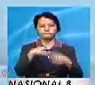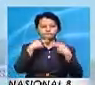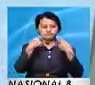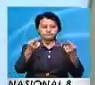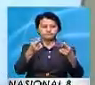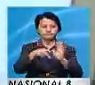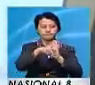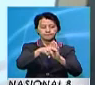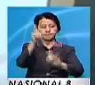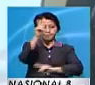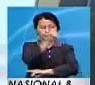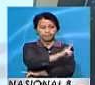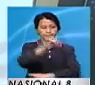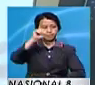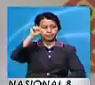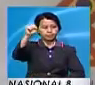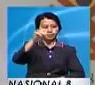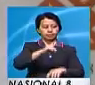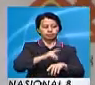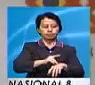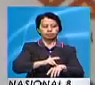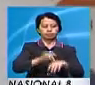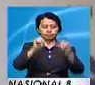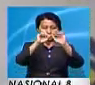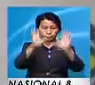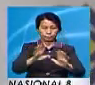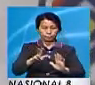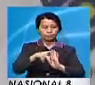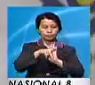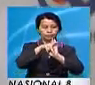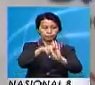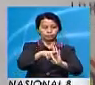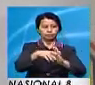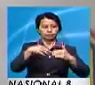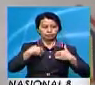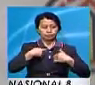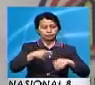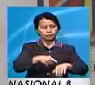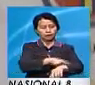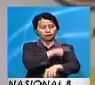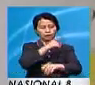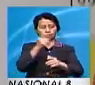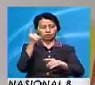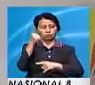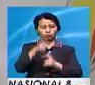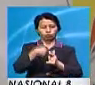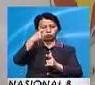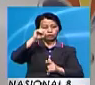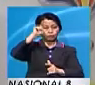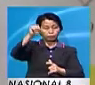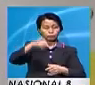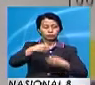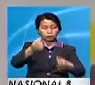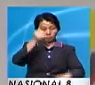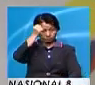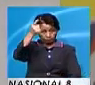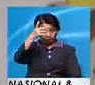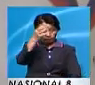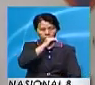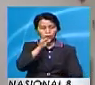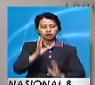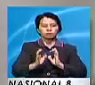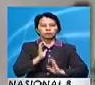pameran logo Hari kebangsaan di Galeri Shah Alam pameran yang diadakan sepanjang bulan kebangsaan ini bakal memberi kefahaman dan